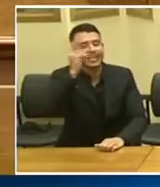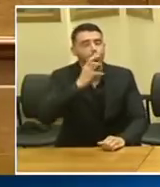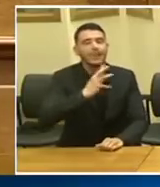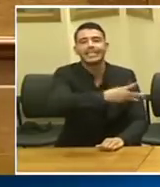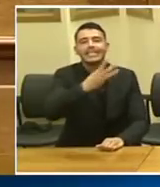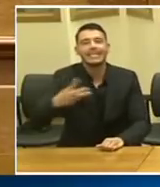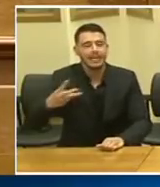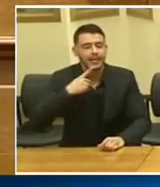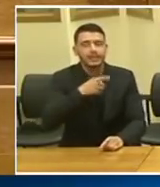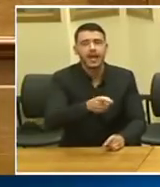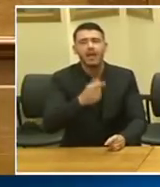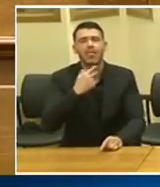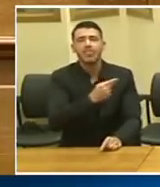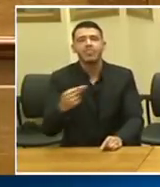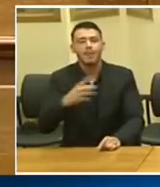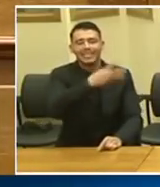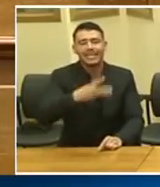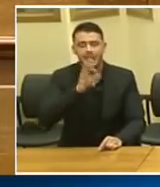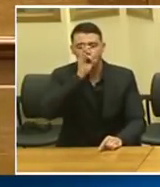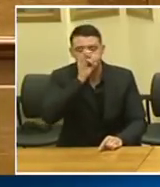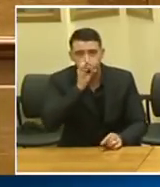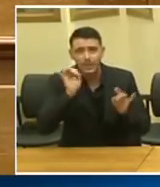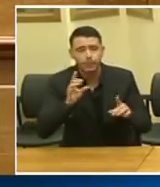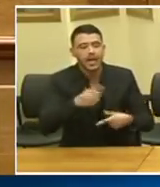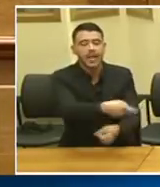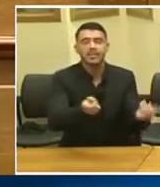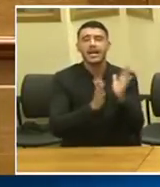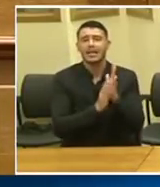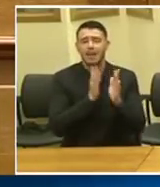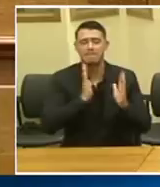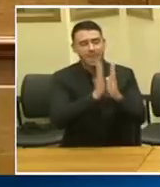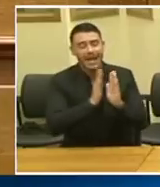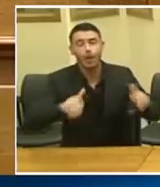εθνομηδενισμό. Λίγο μέτρο και σεβασμός.